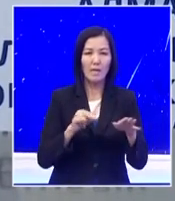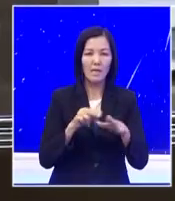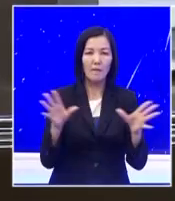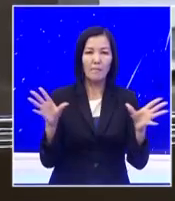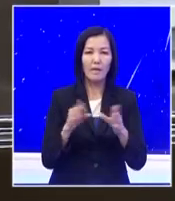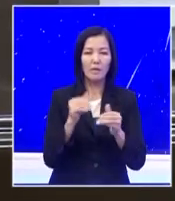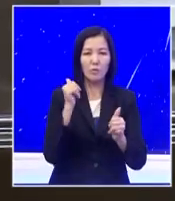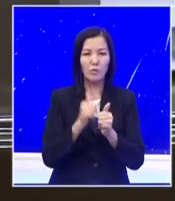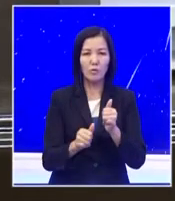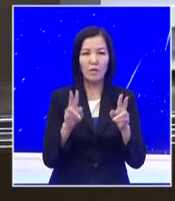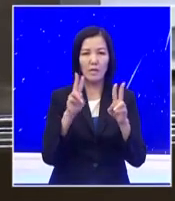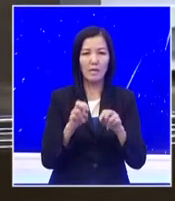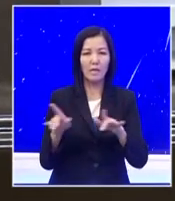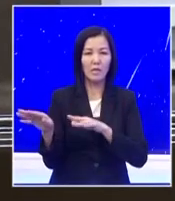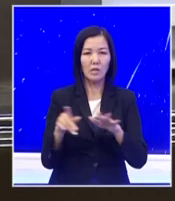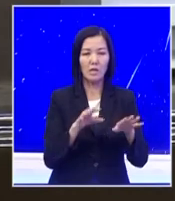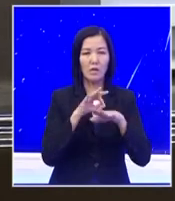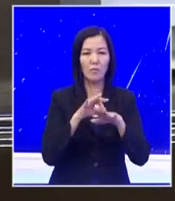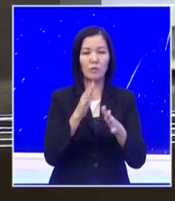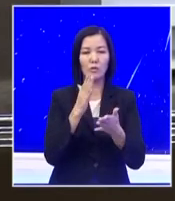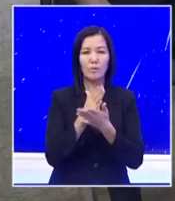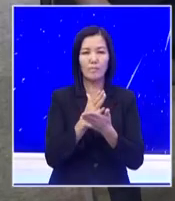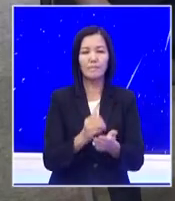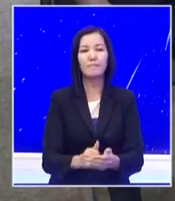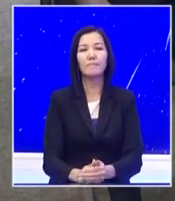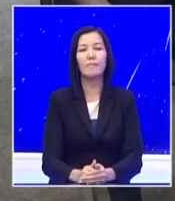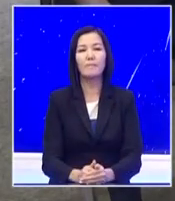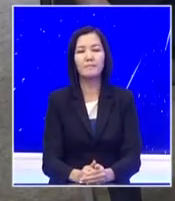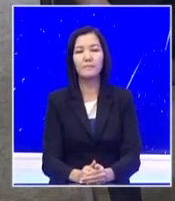қызметкерлерімен бірлесе күнделікті арнайы рейдтік шаралар ұйымдастырып тұрады.